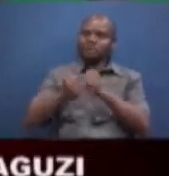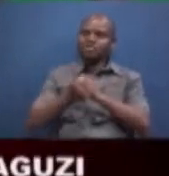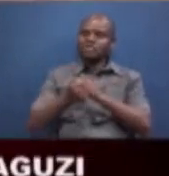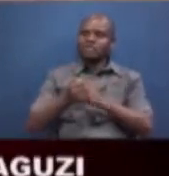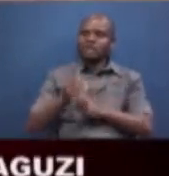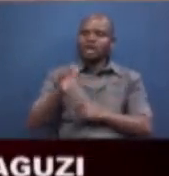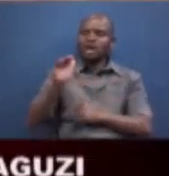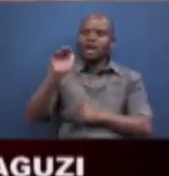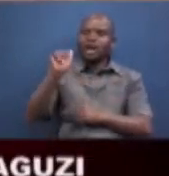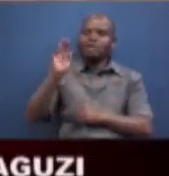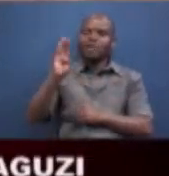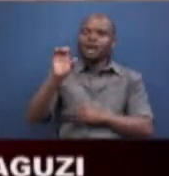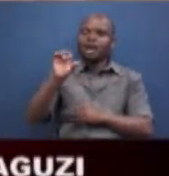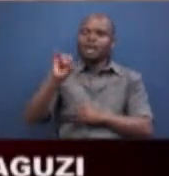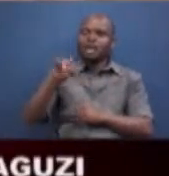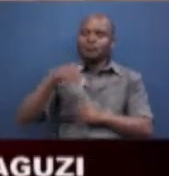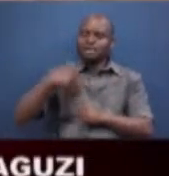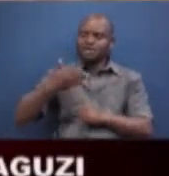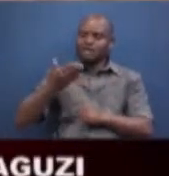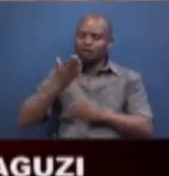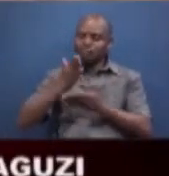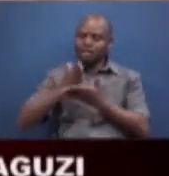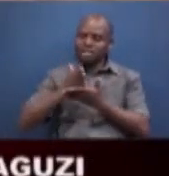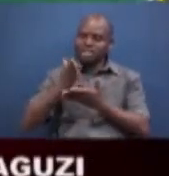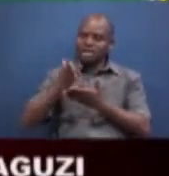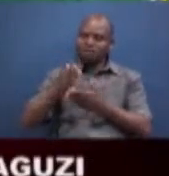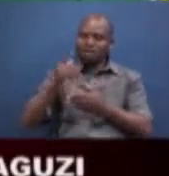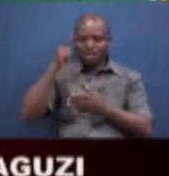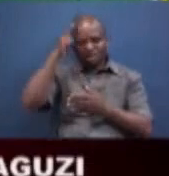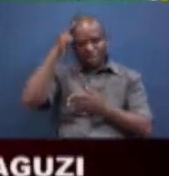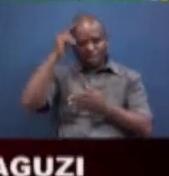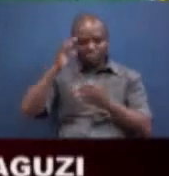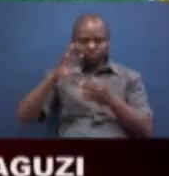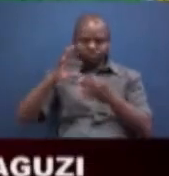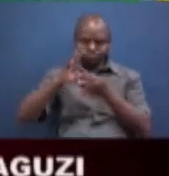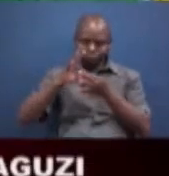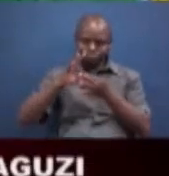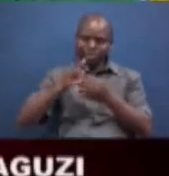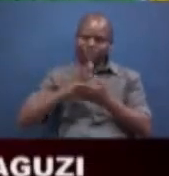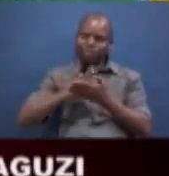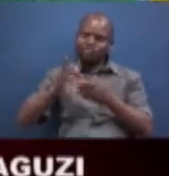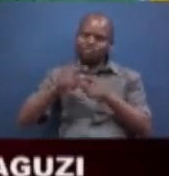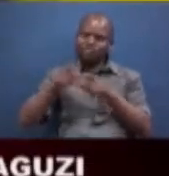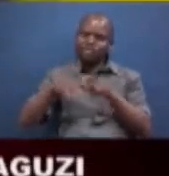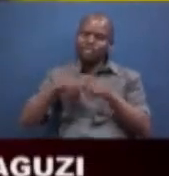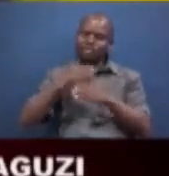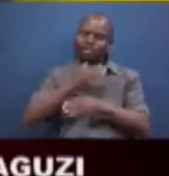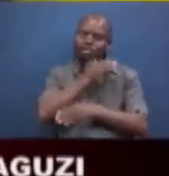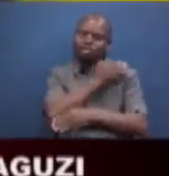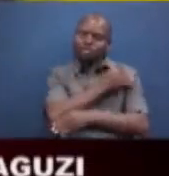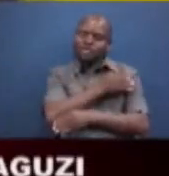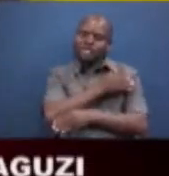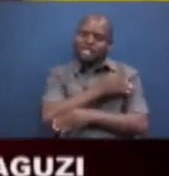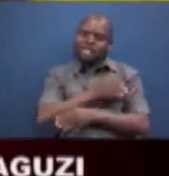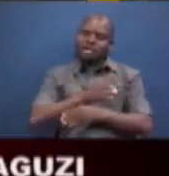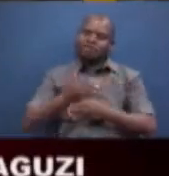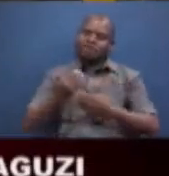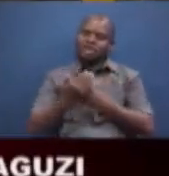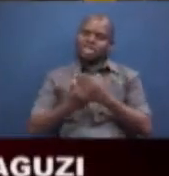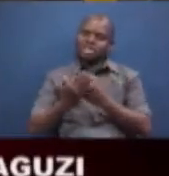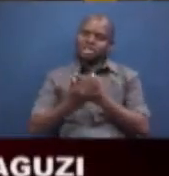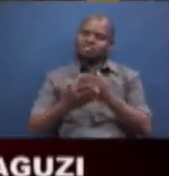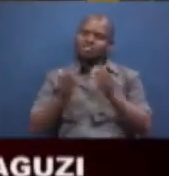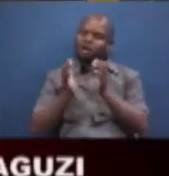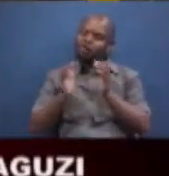Salaam Bwana Basi Mtemvu amewataka madiwani hao kuhakikisha wanaimarisha umoja na kuondoa tofauti zao ili kuwatumikia wananchi ambao wana